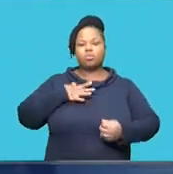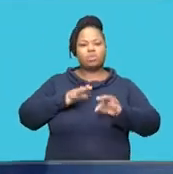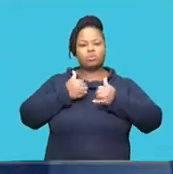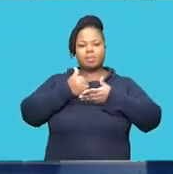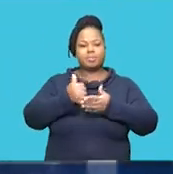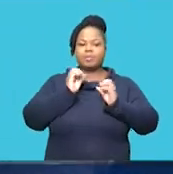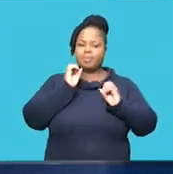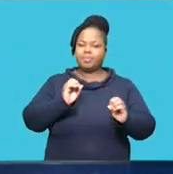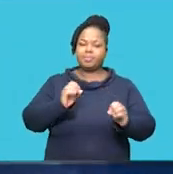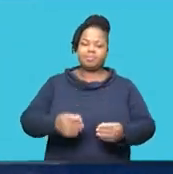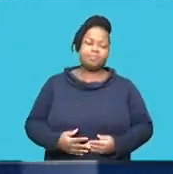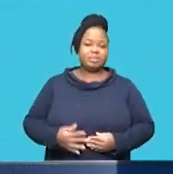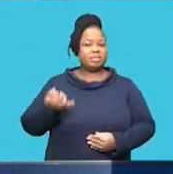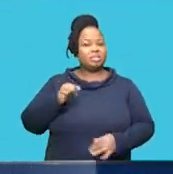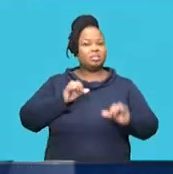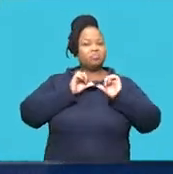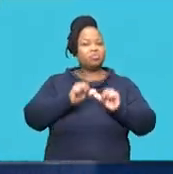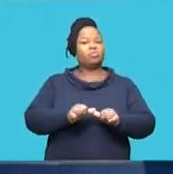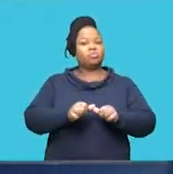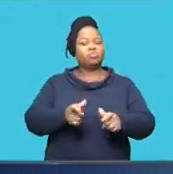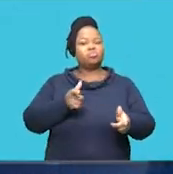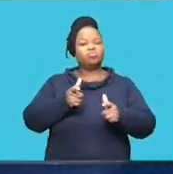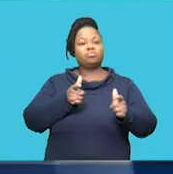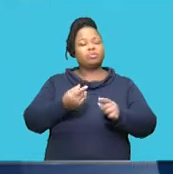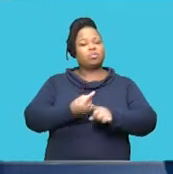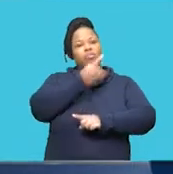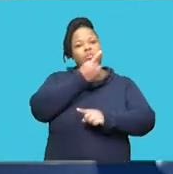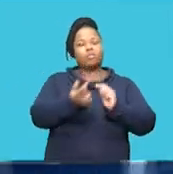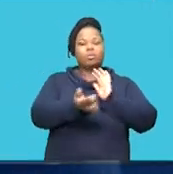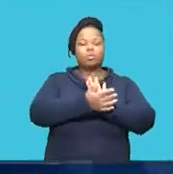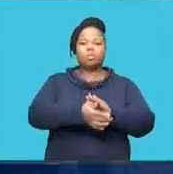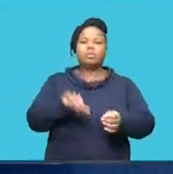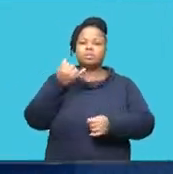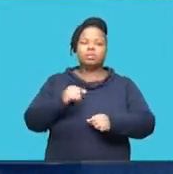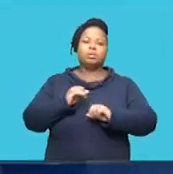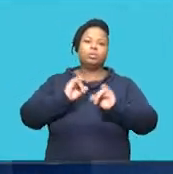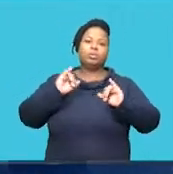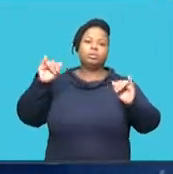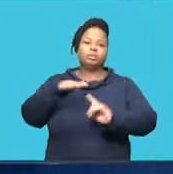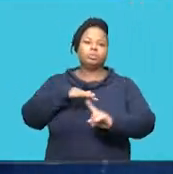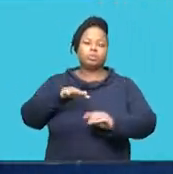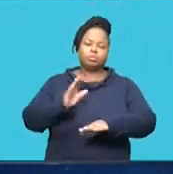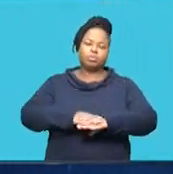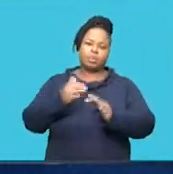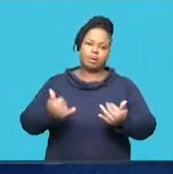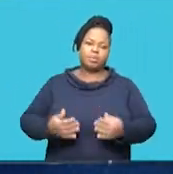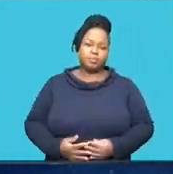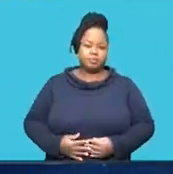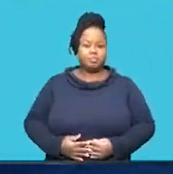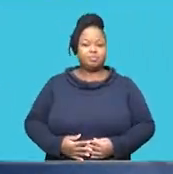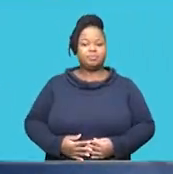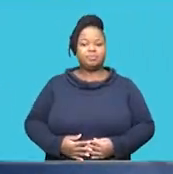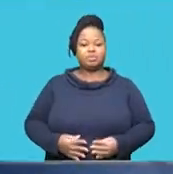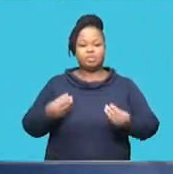ntweni. Ngoko ziqhubeka nolawulo olugwenxa kwaye imo iya iba maxongo. Nabantwana abancane